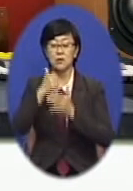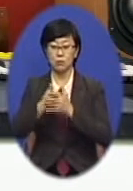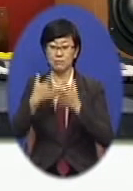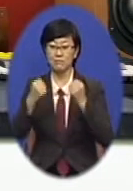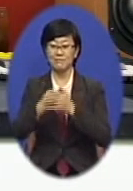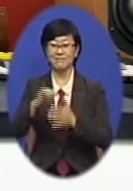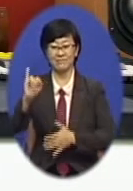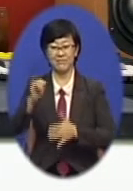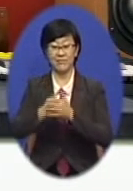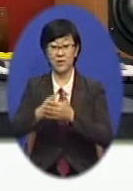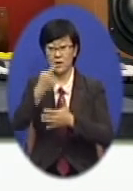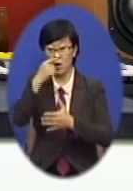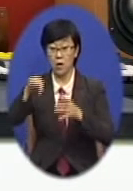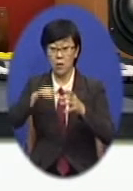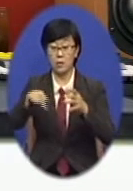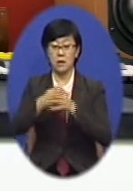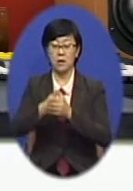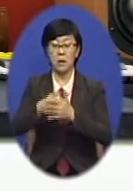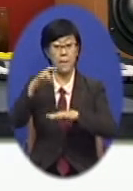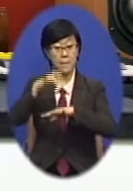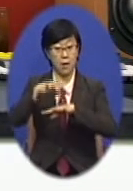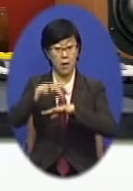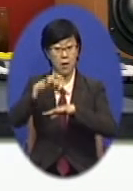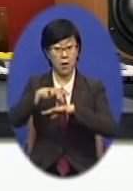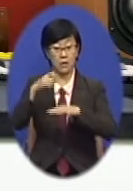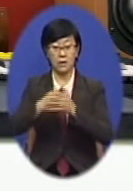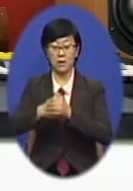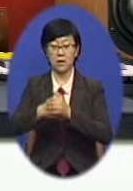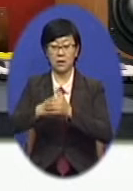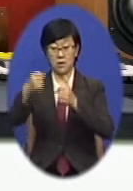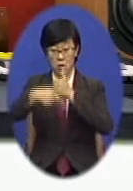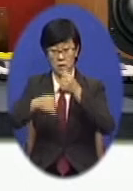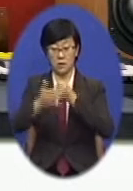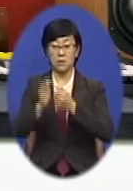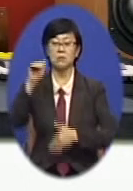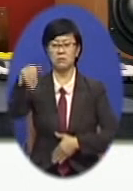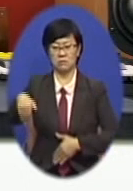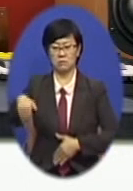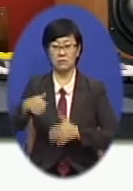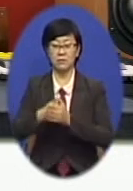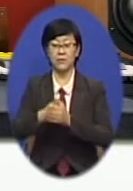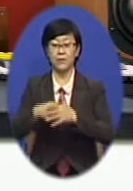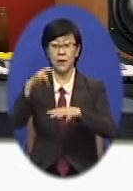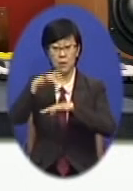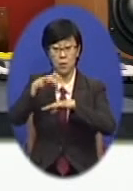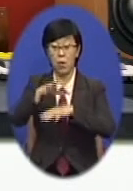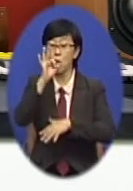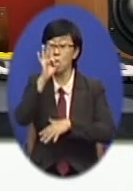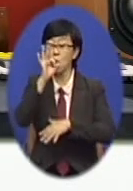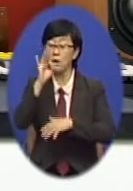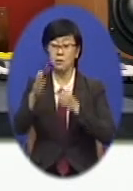네. 커피가 골밀도에 영향을 미쳐서 골밀도가 저하되고 뼈에